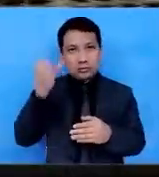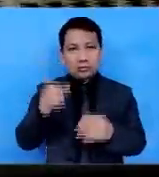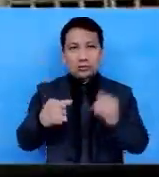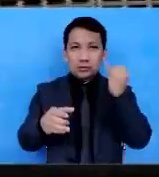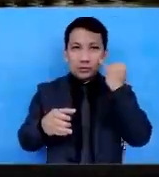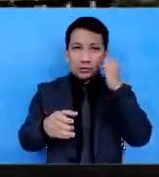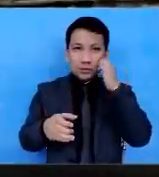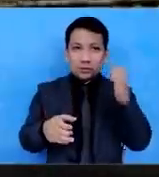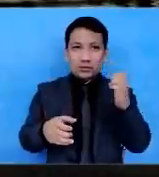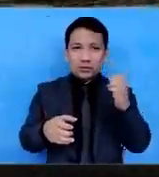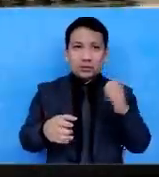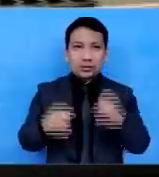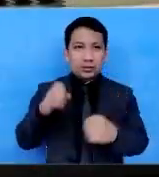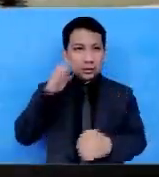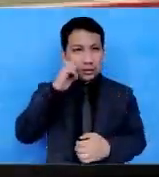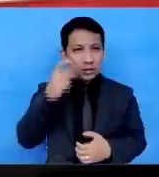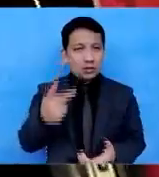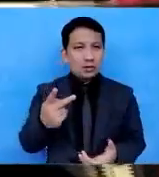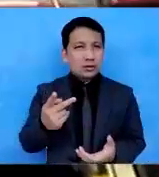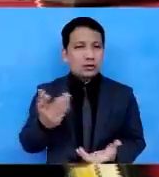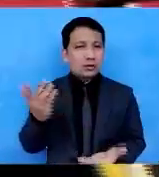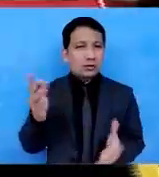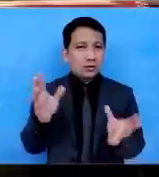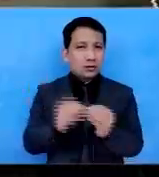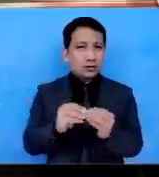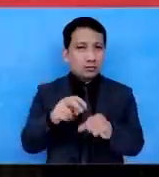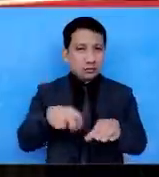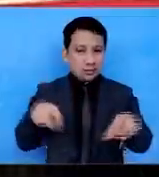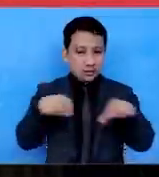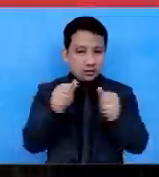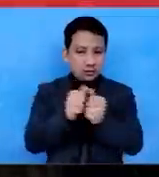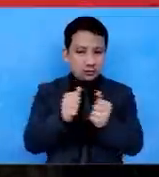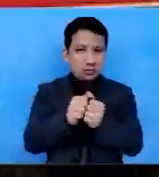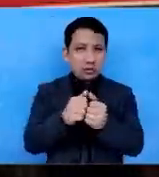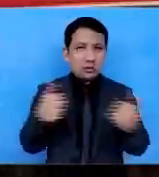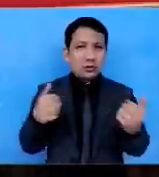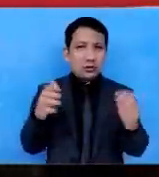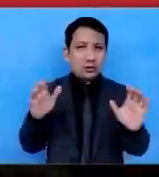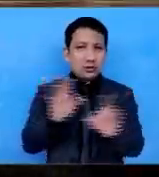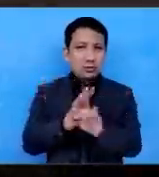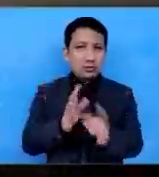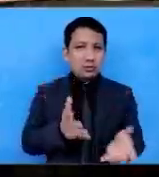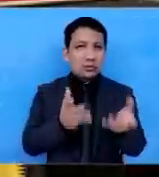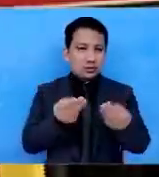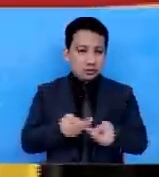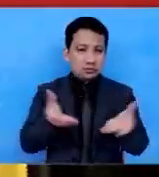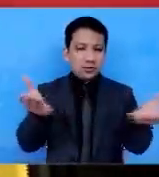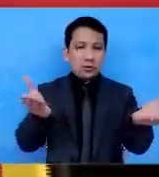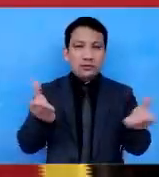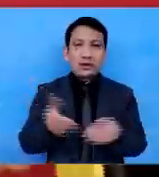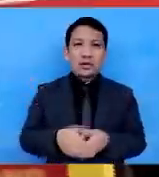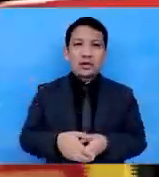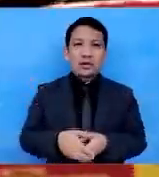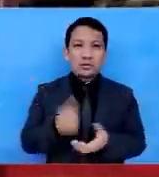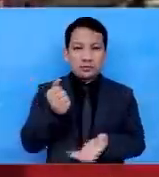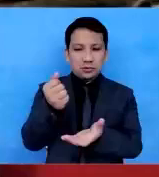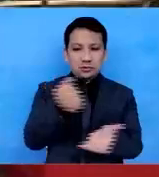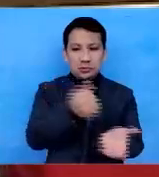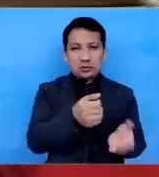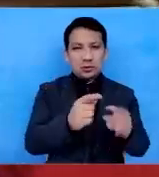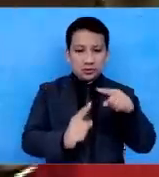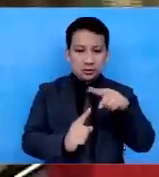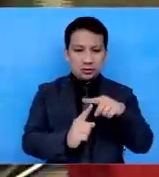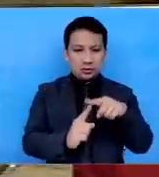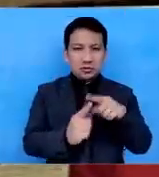Estrada, Terry Patton, para sa lubungin ng fans, namigay nga rin sila no, ng mga bigas, t-shirts ng